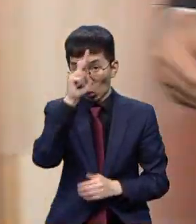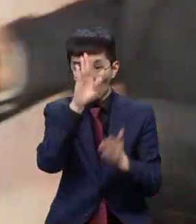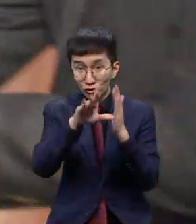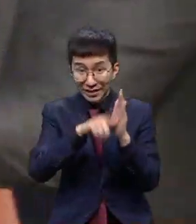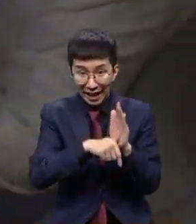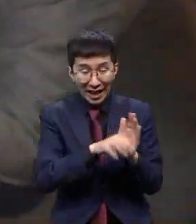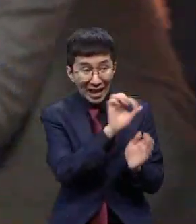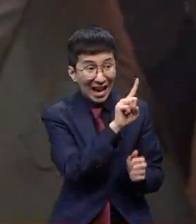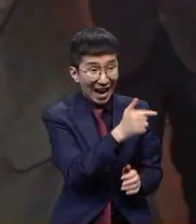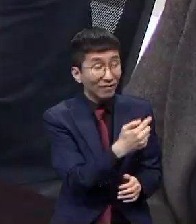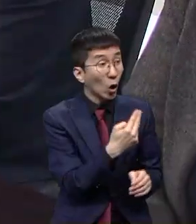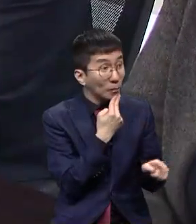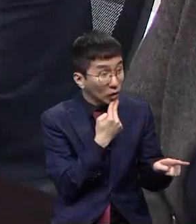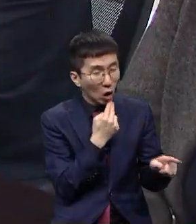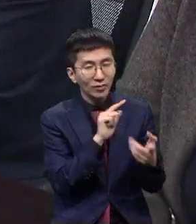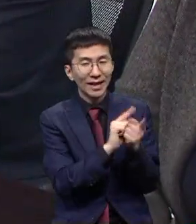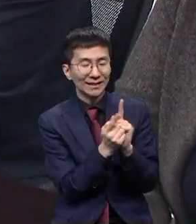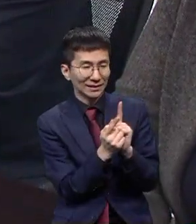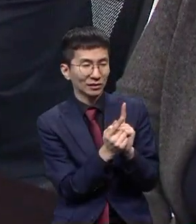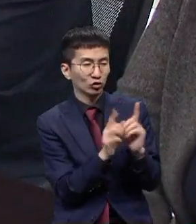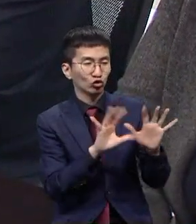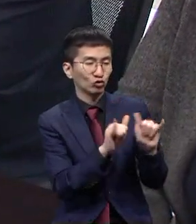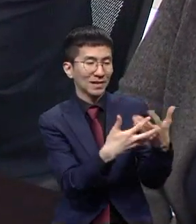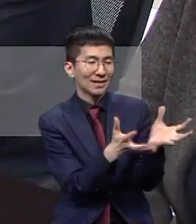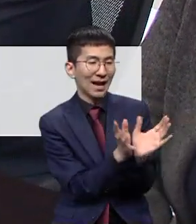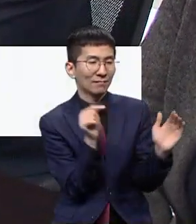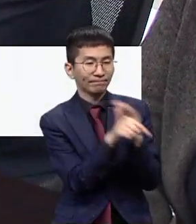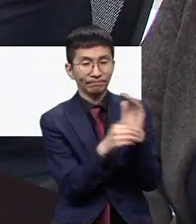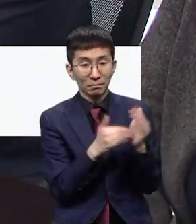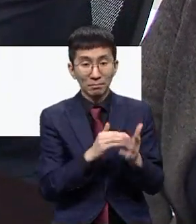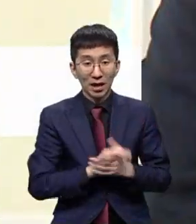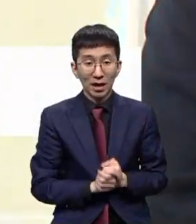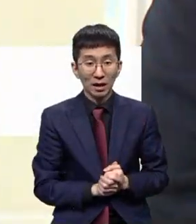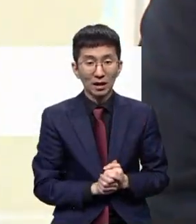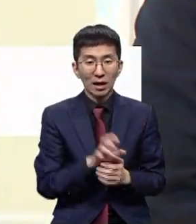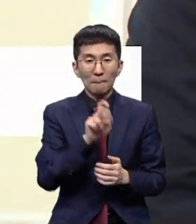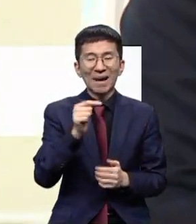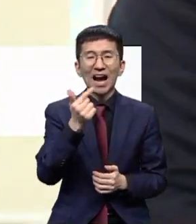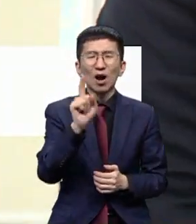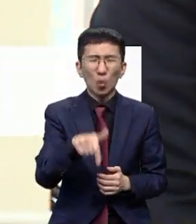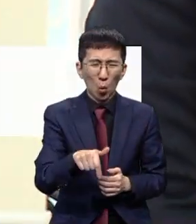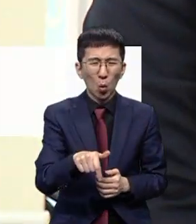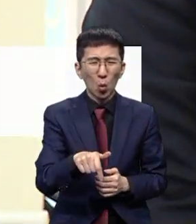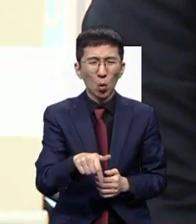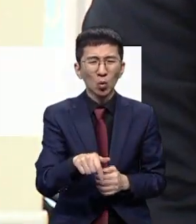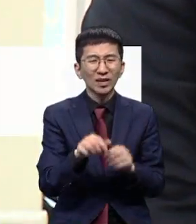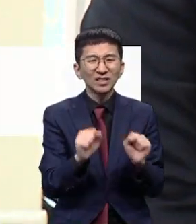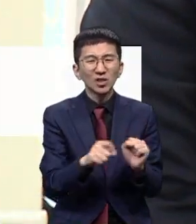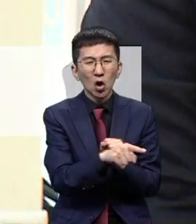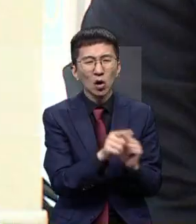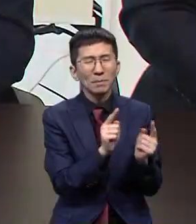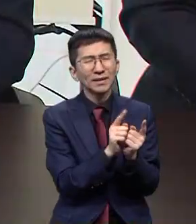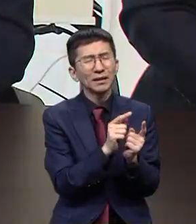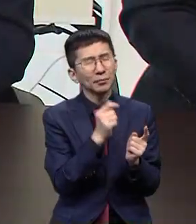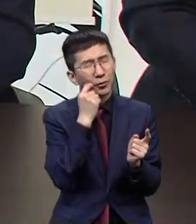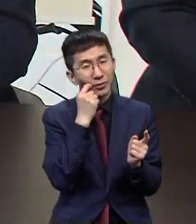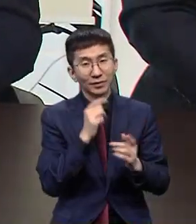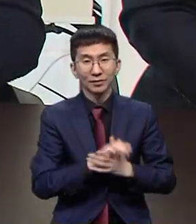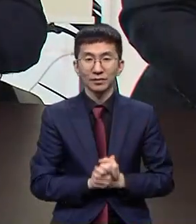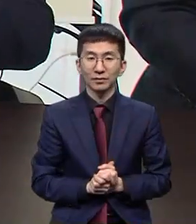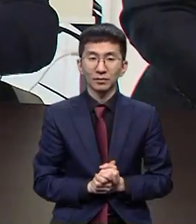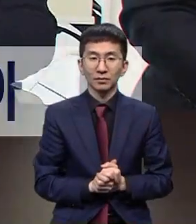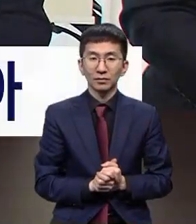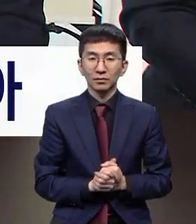안 후보 없는 국민의당을 방문했습니다. 그때 마곡지회가 있어가지고 제가 맞이하려고 했는데 못했습니다.